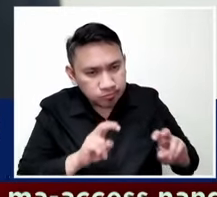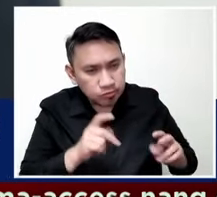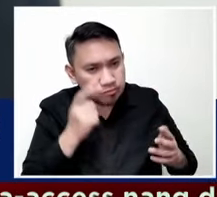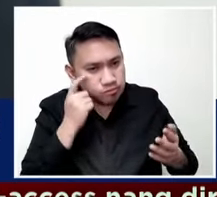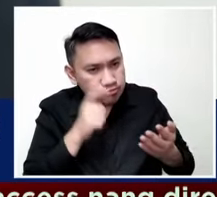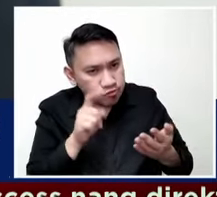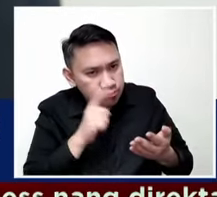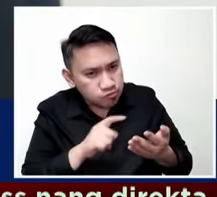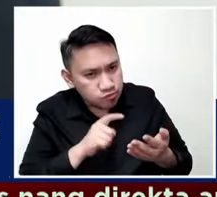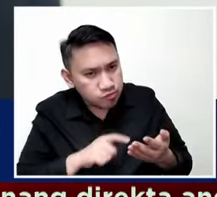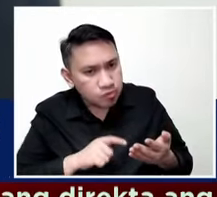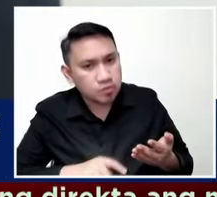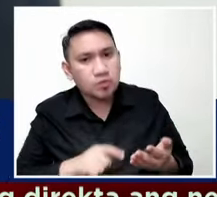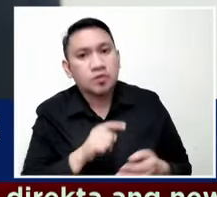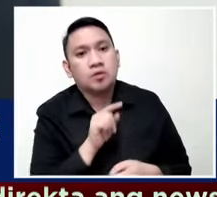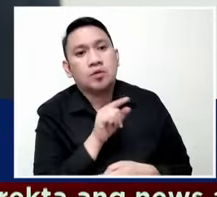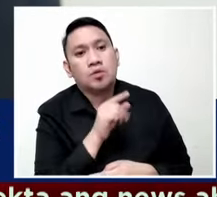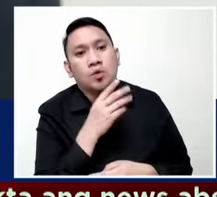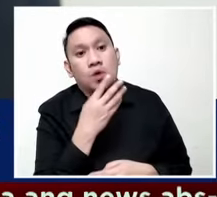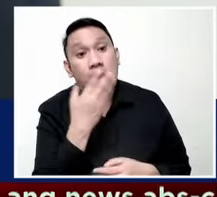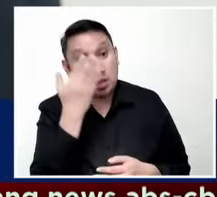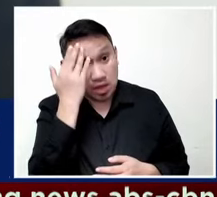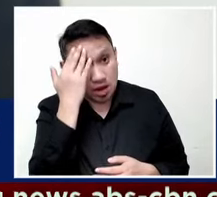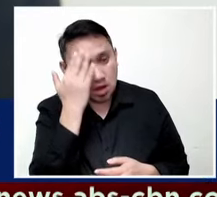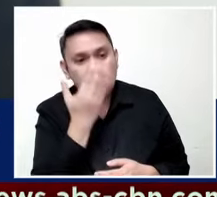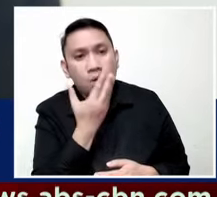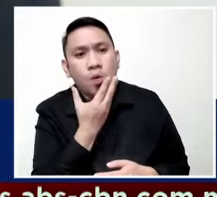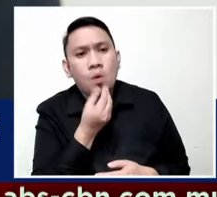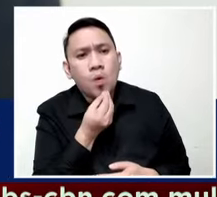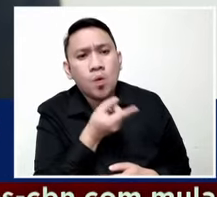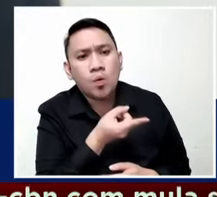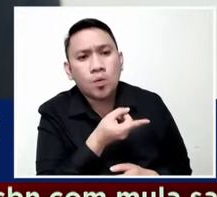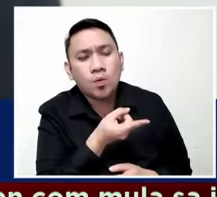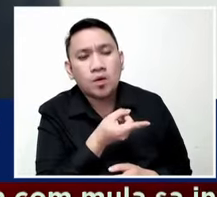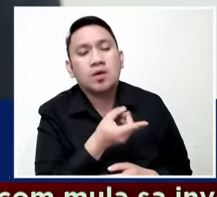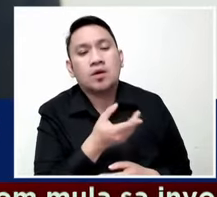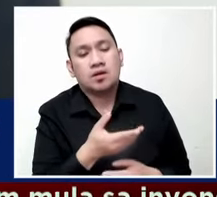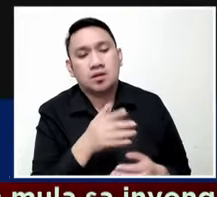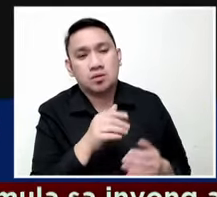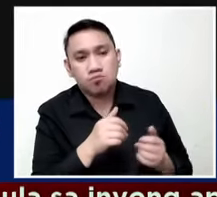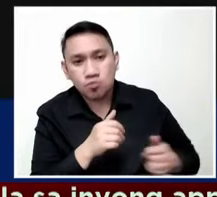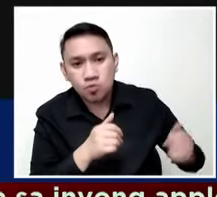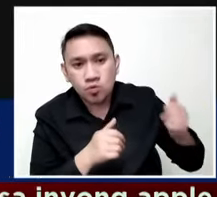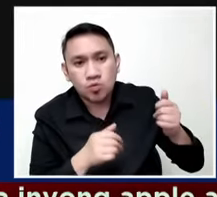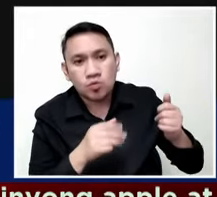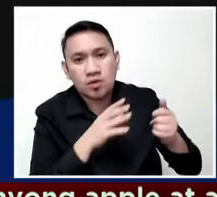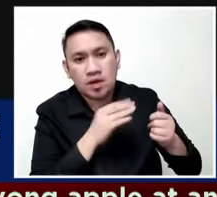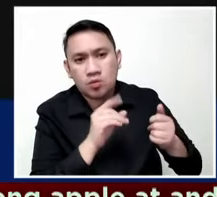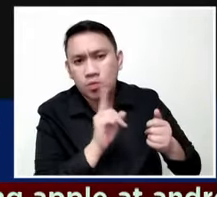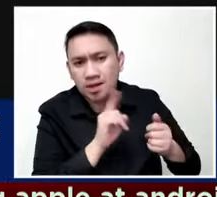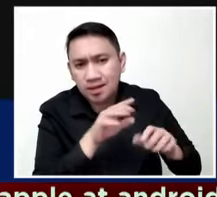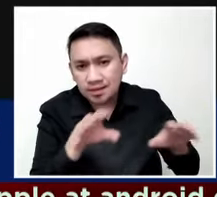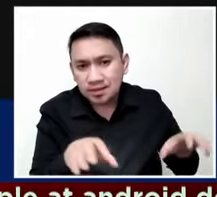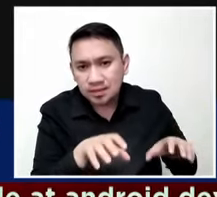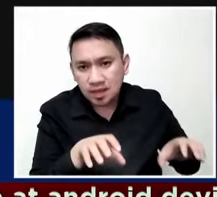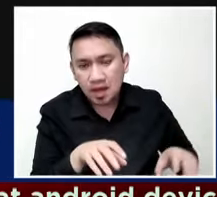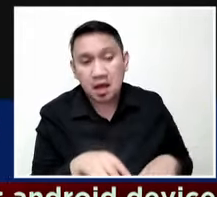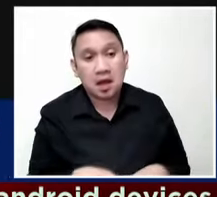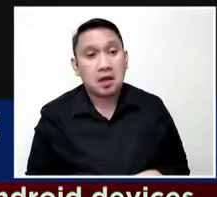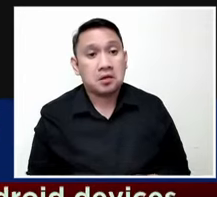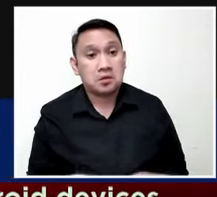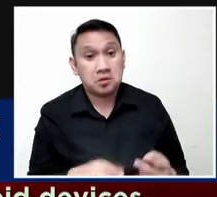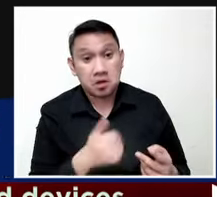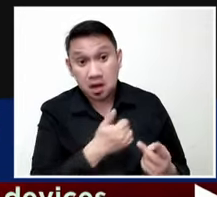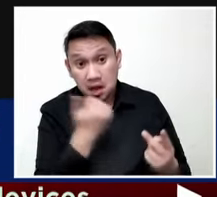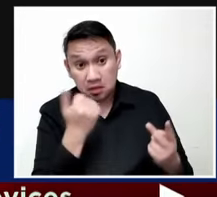identify cohorts and kung ano yung mga activities including established motives. Isa sa mga kasamahan ng suspect ang inaresto